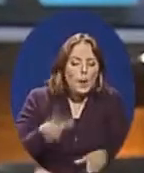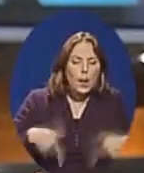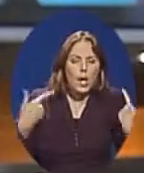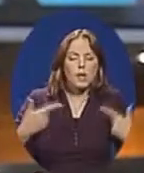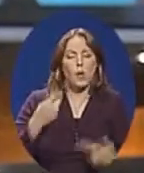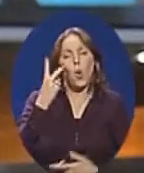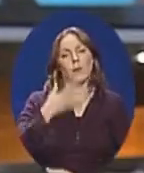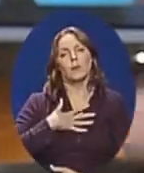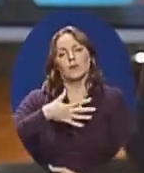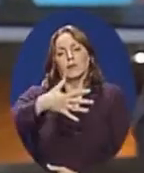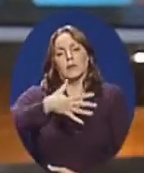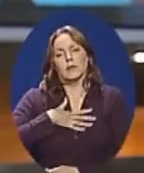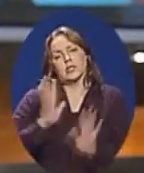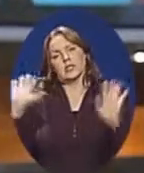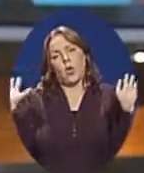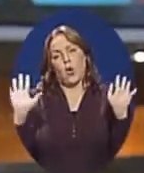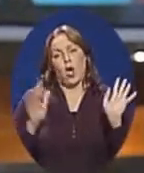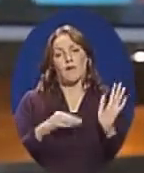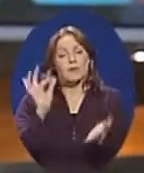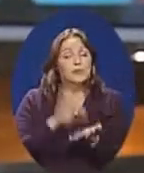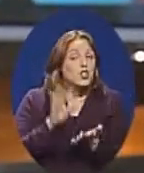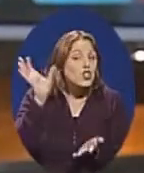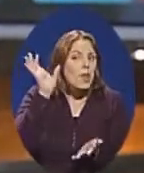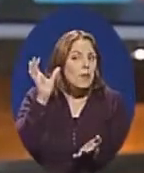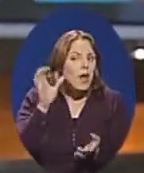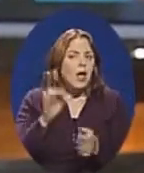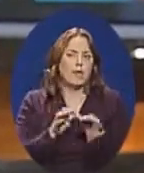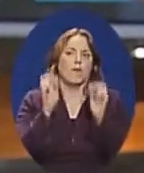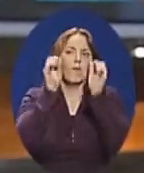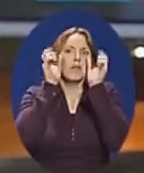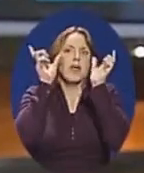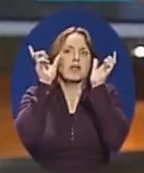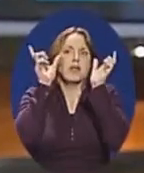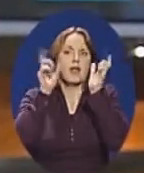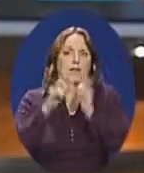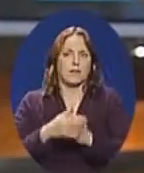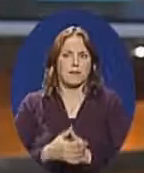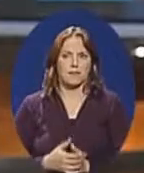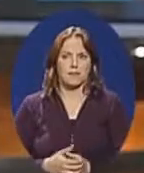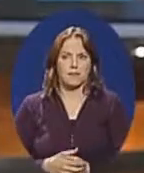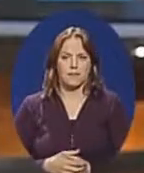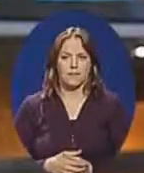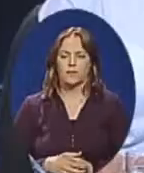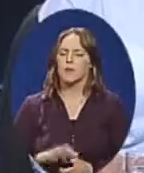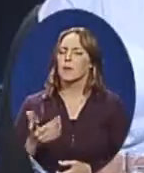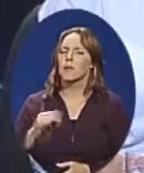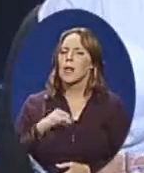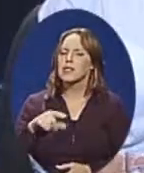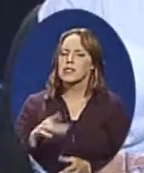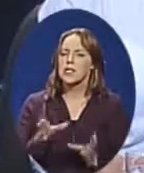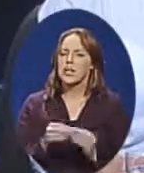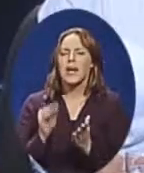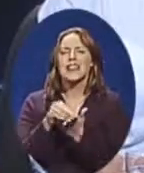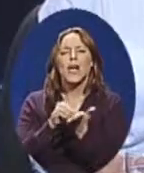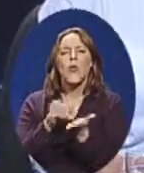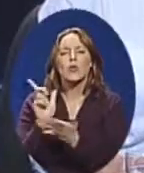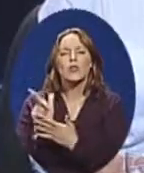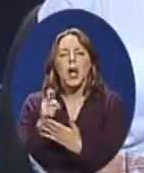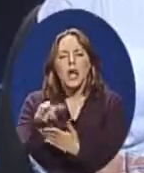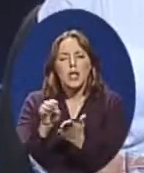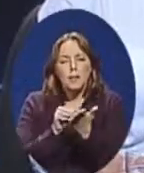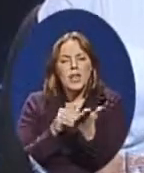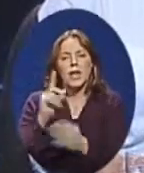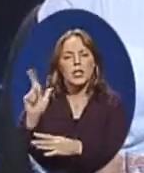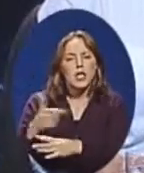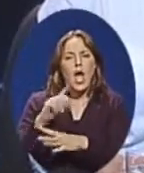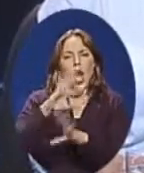חוץ מנשימות סדירות, וברגע שהוא שמע אותם, הוא פשוט פקח עין, זה היה מדהים. מה העניין הזה עם התיעוד? אתה מתעד את הכל,